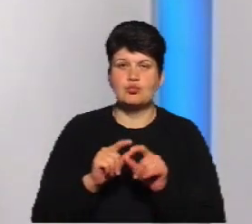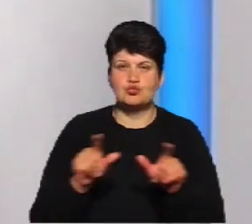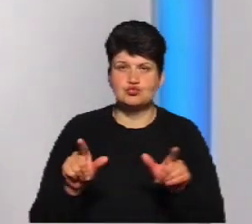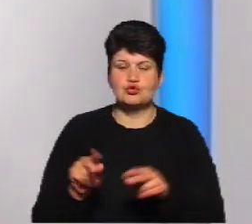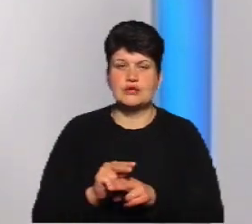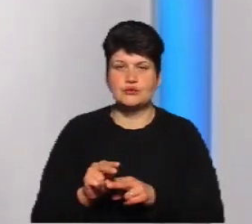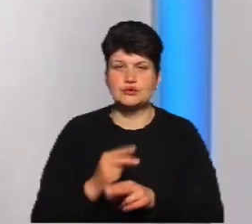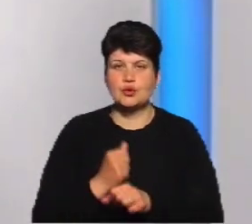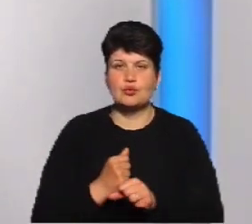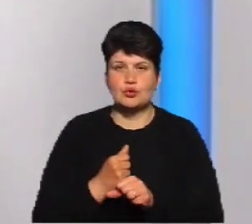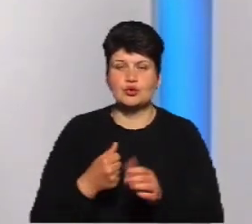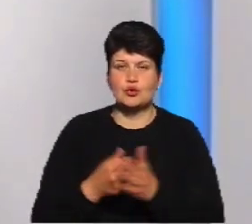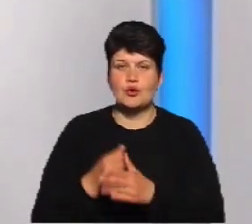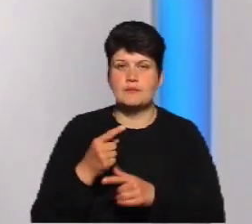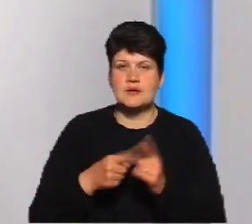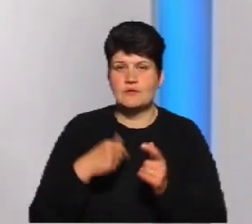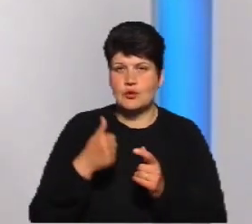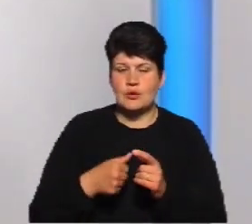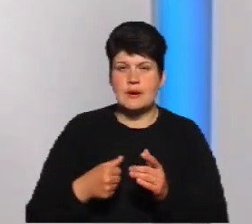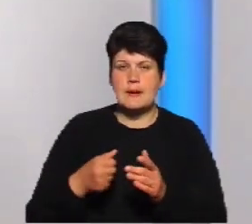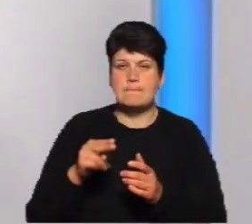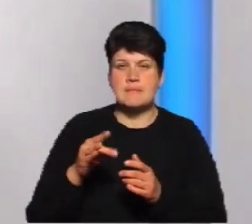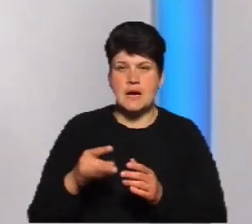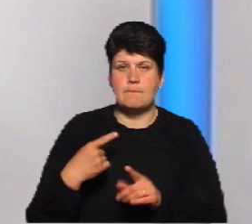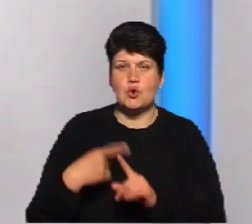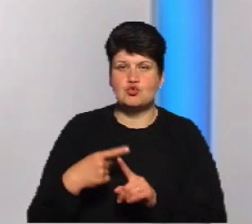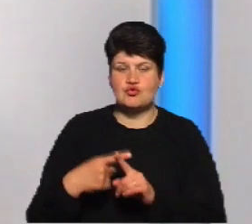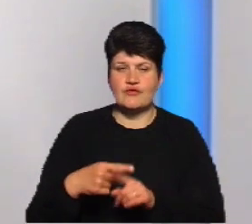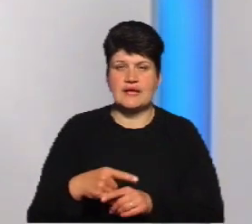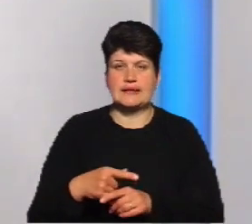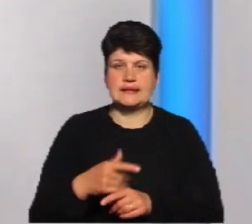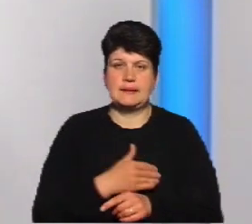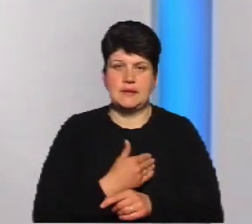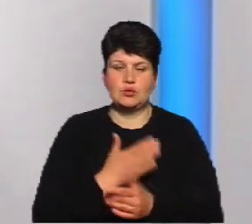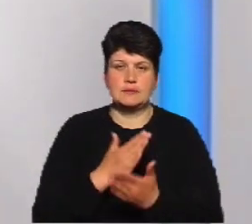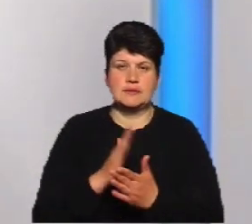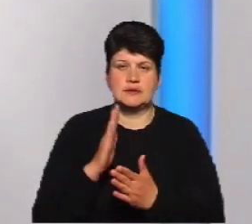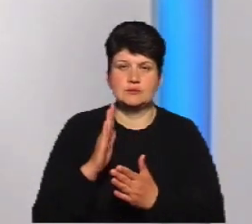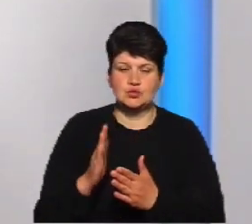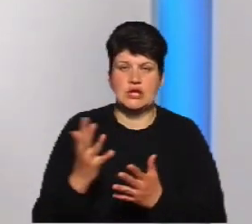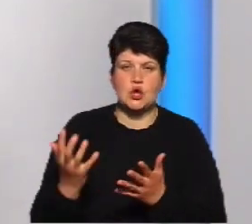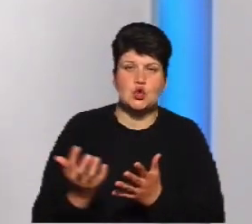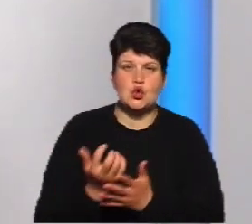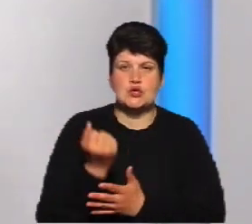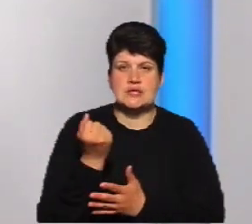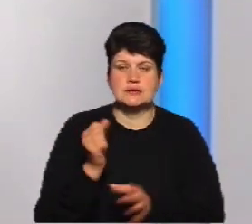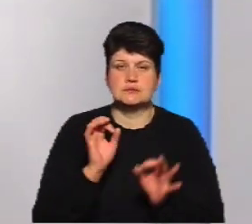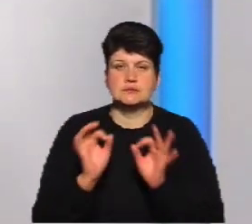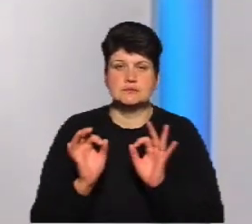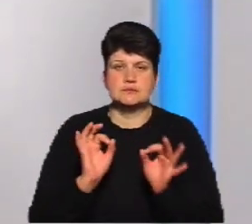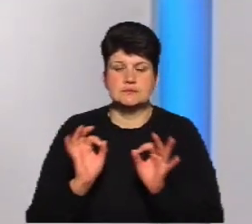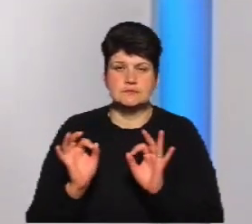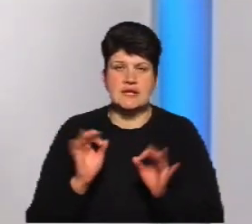півроку при плюсових температурах має бути досягнуто належного нормативного